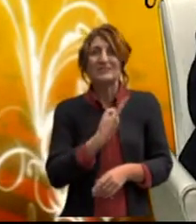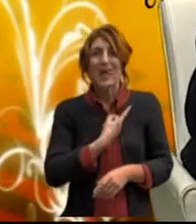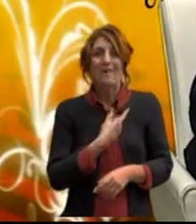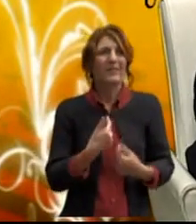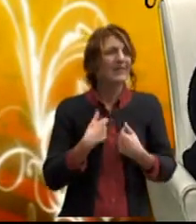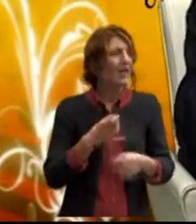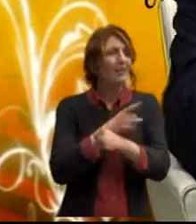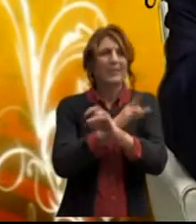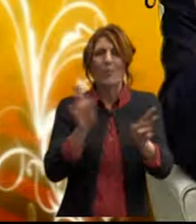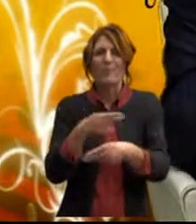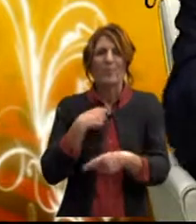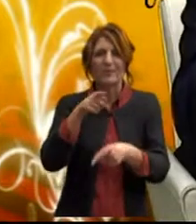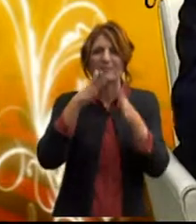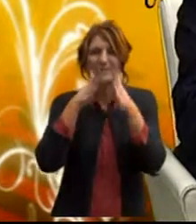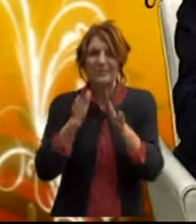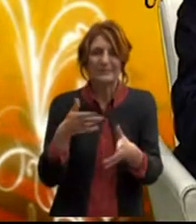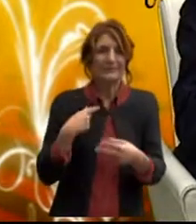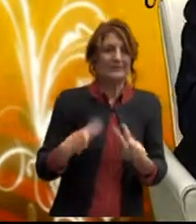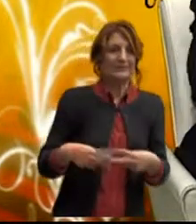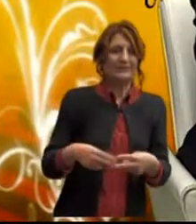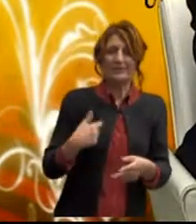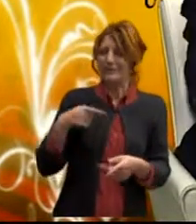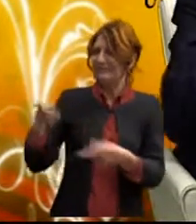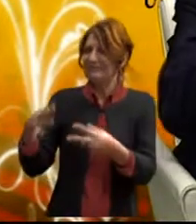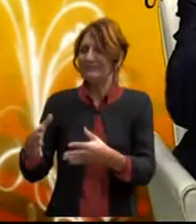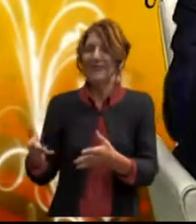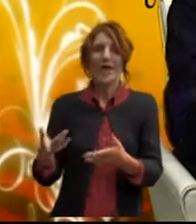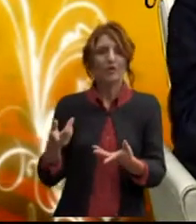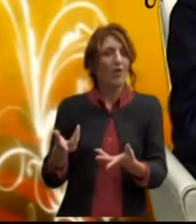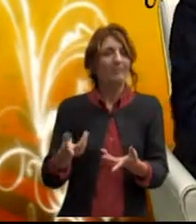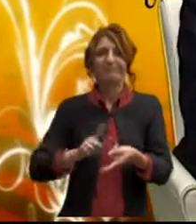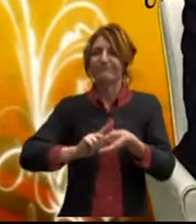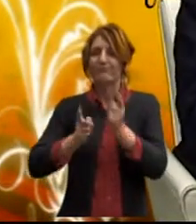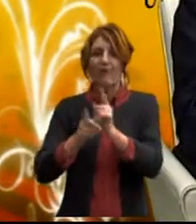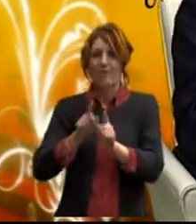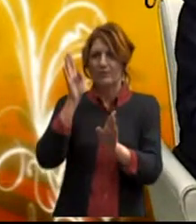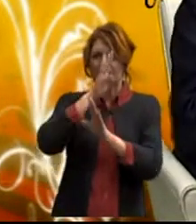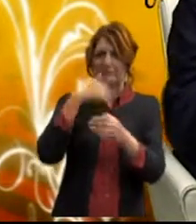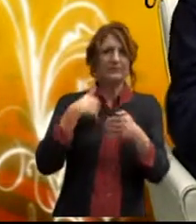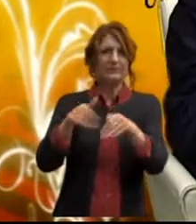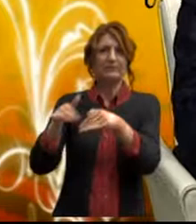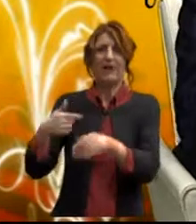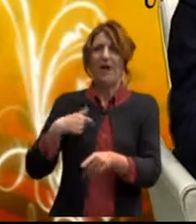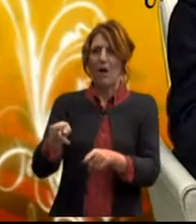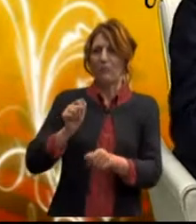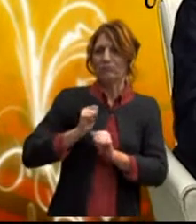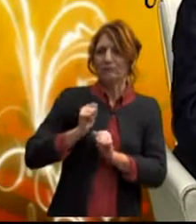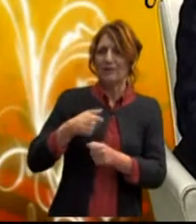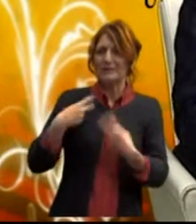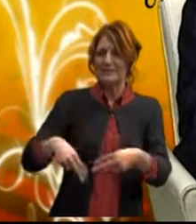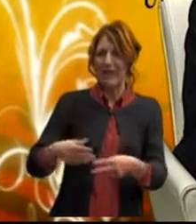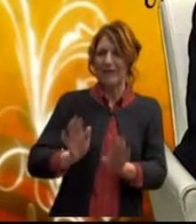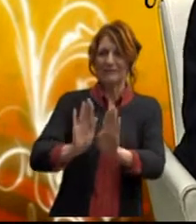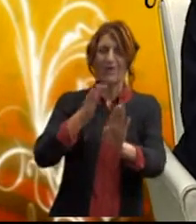jedna paranoična politička kultura, ova narcistička lako prelazi u paranoičnu, da se svakoga boji, dakle,